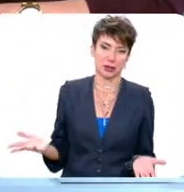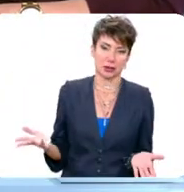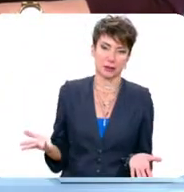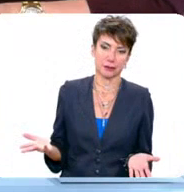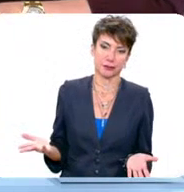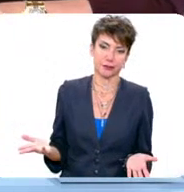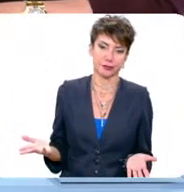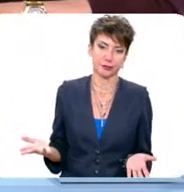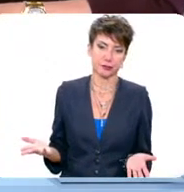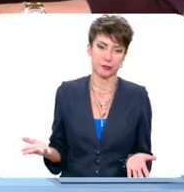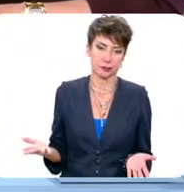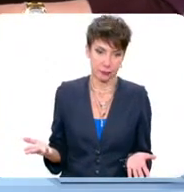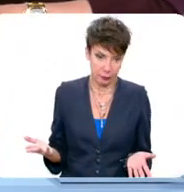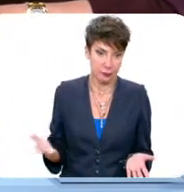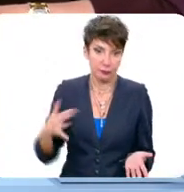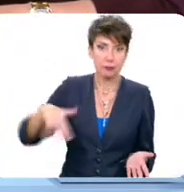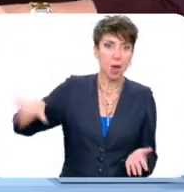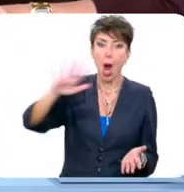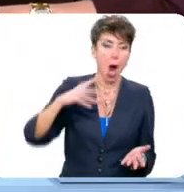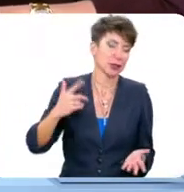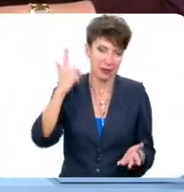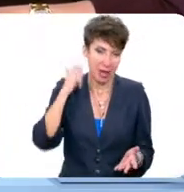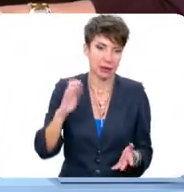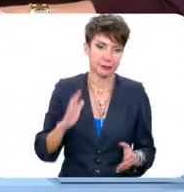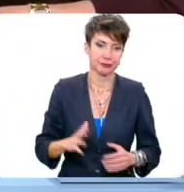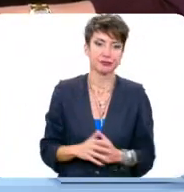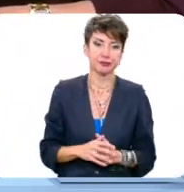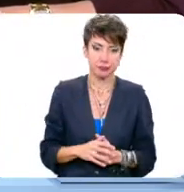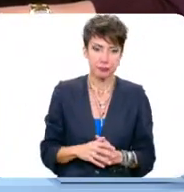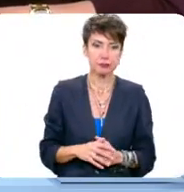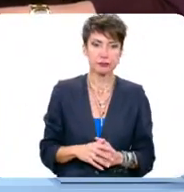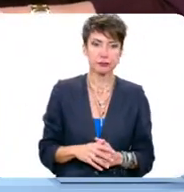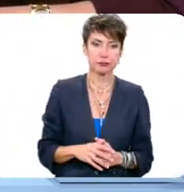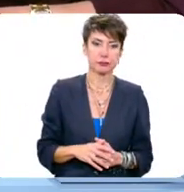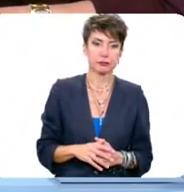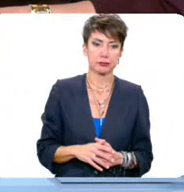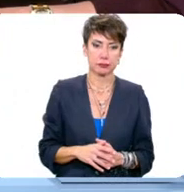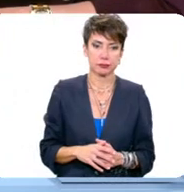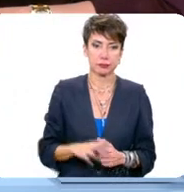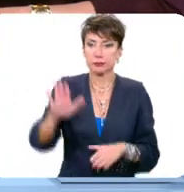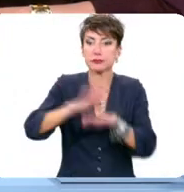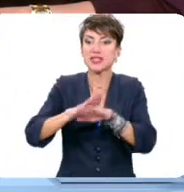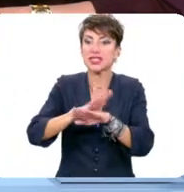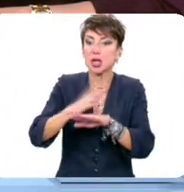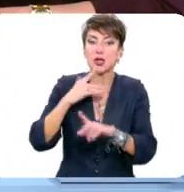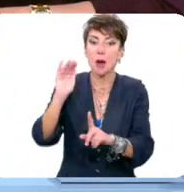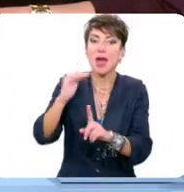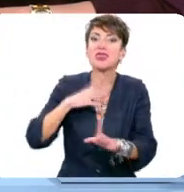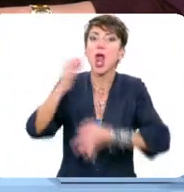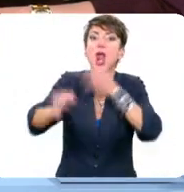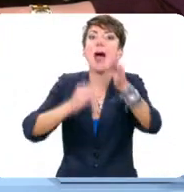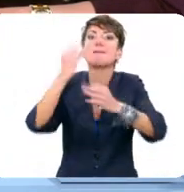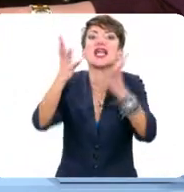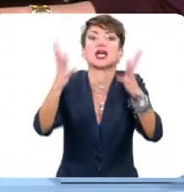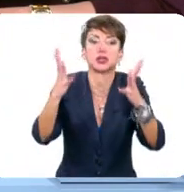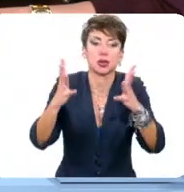μας πει και λίγο δύο λόγια. Κυρία Τασία, θέλω και λίγο να ακούσουμε το, και την Ωνά του Χρήστου. Να μιλήσω, κυρία Τατιάνα,